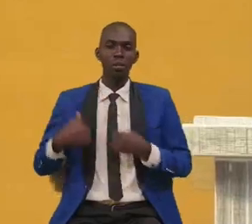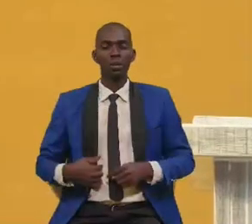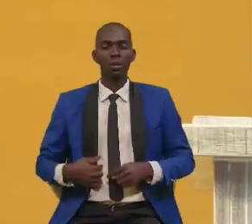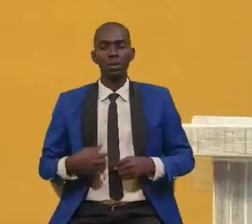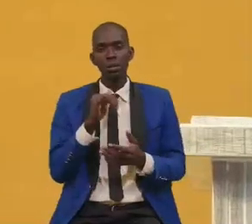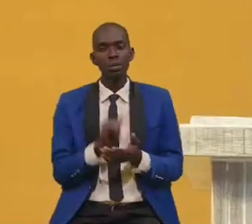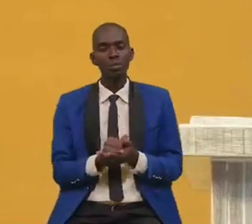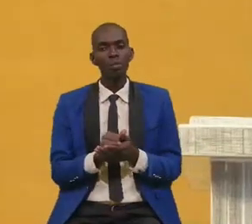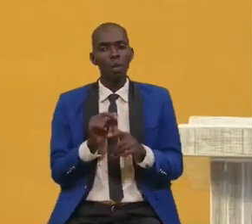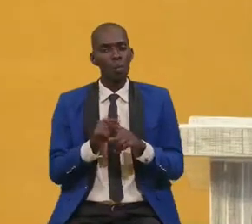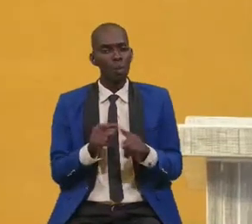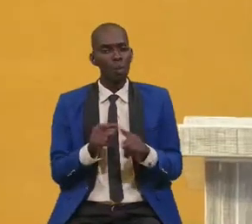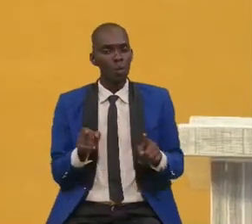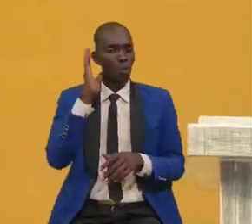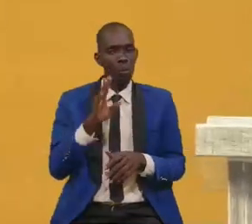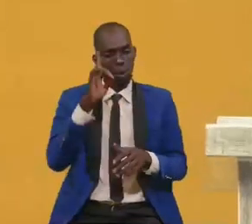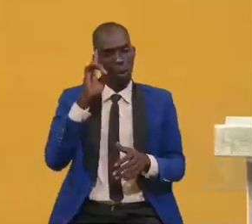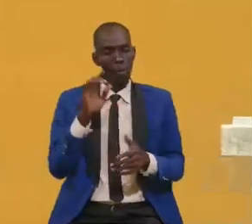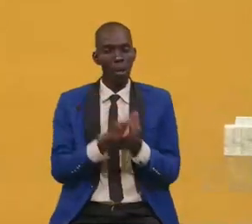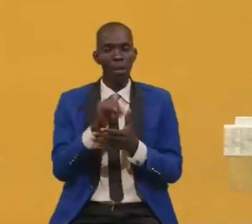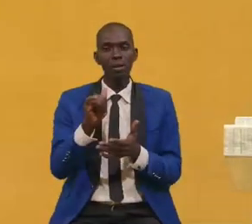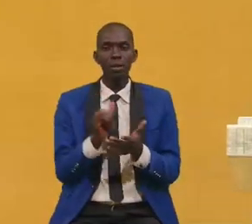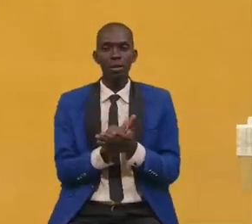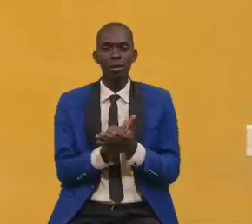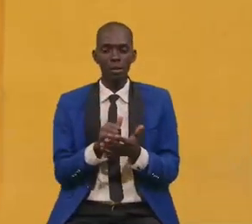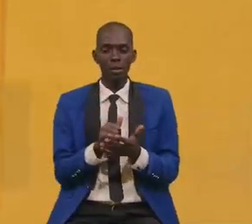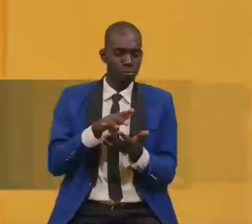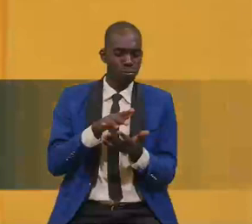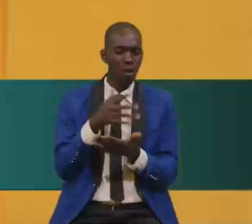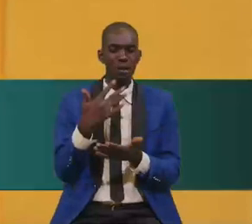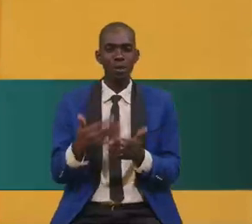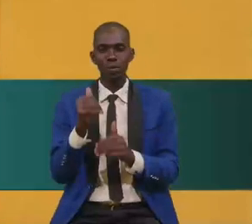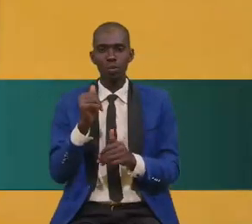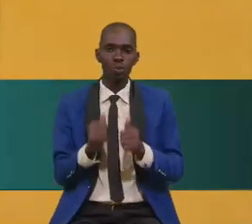mais crois que ce qu'il dit arrive,